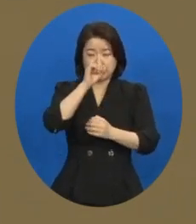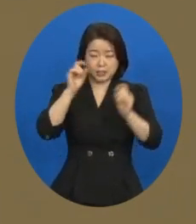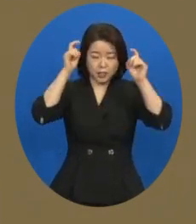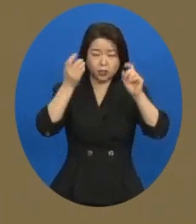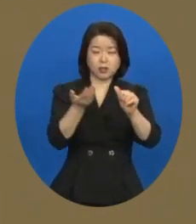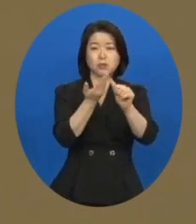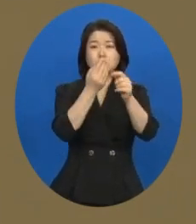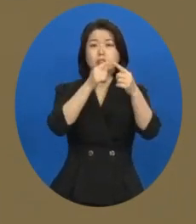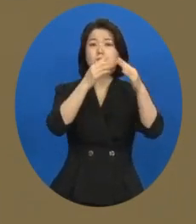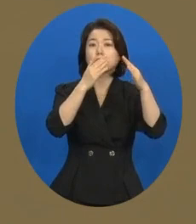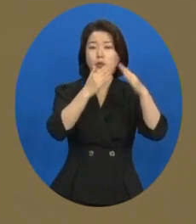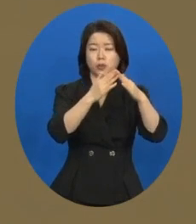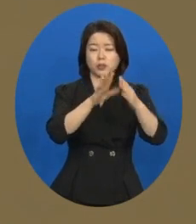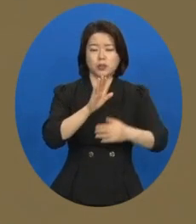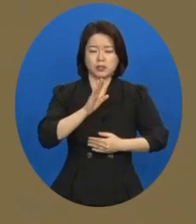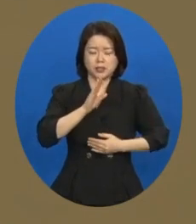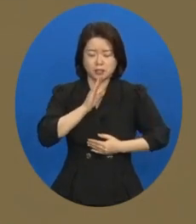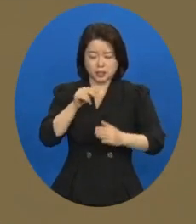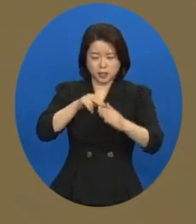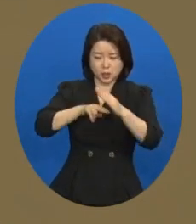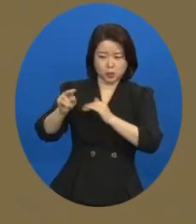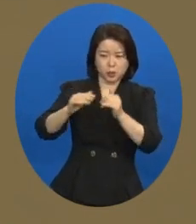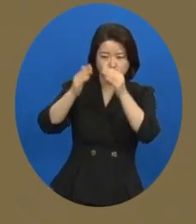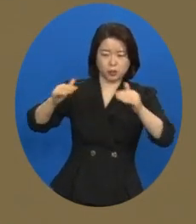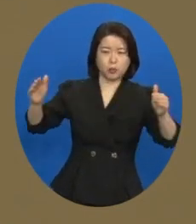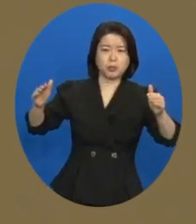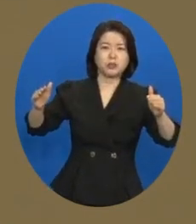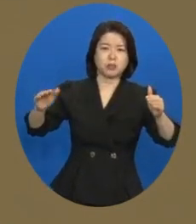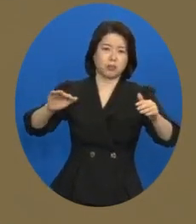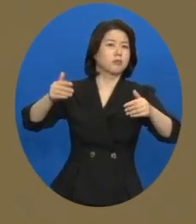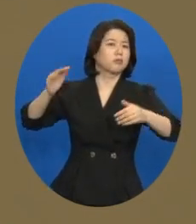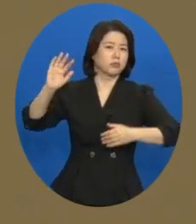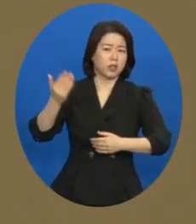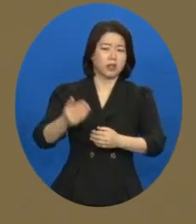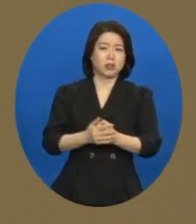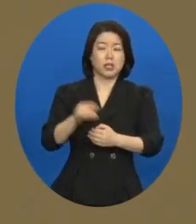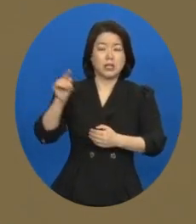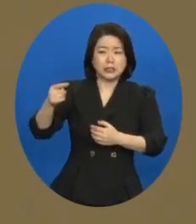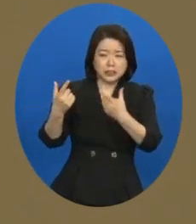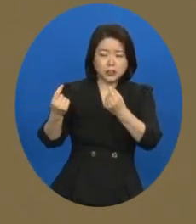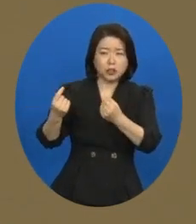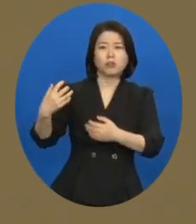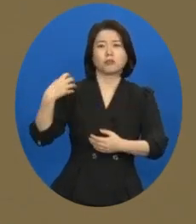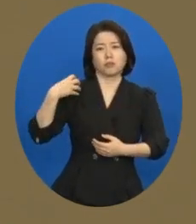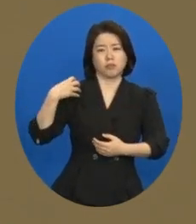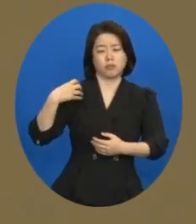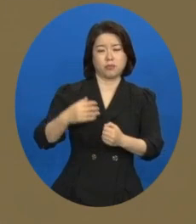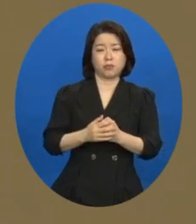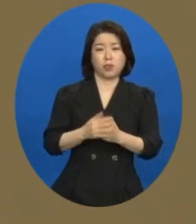선한목자교회는 진짜 도피성인 교회가 되어야 하는 겁니다. 우리가 그런 은혜를 받았으니까.